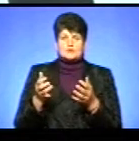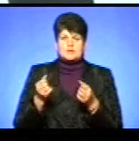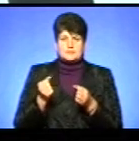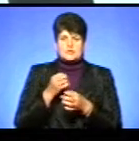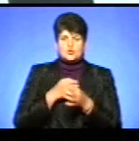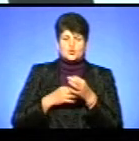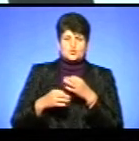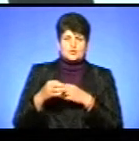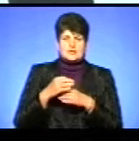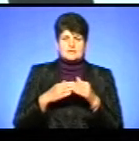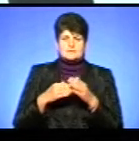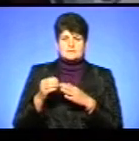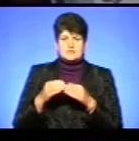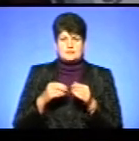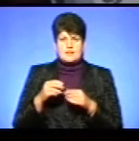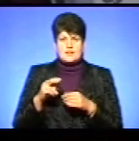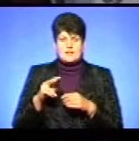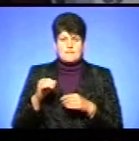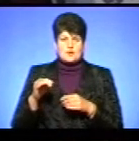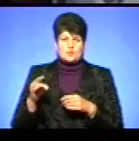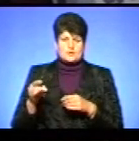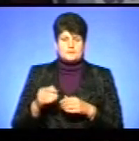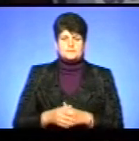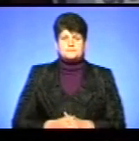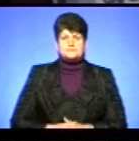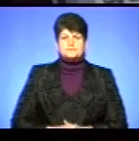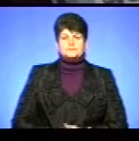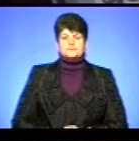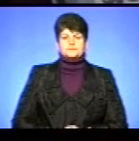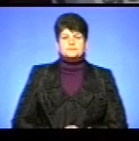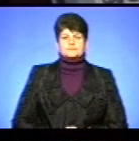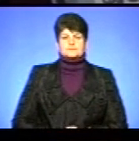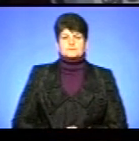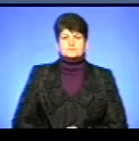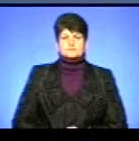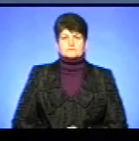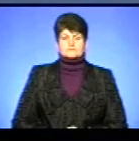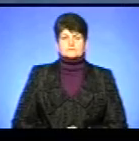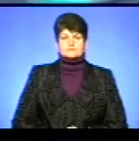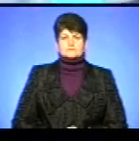консультації фахівців лабораторії. Любов Гадомська, Андрій Бодак, новини.